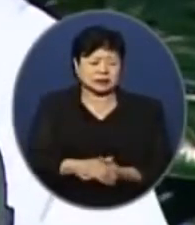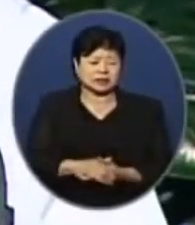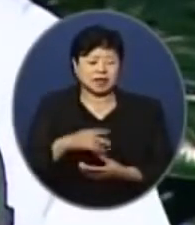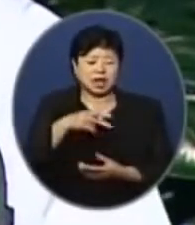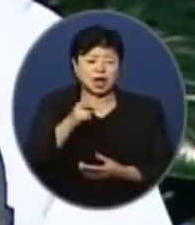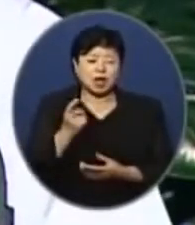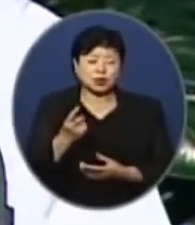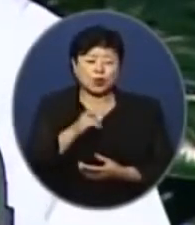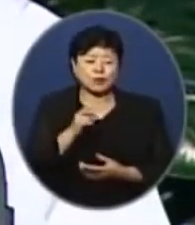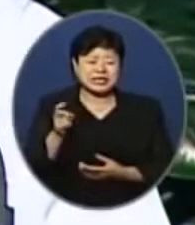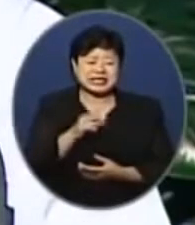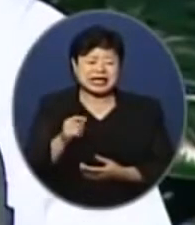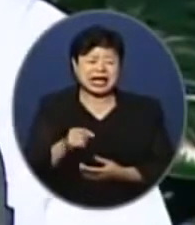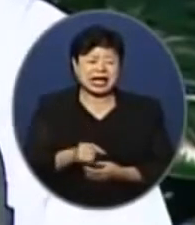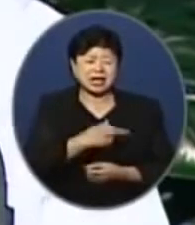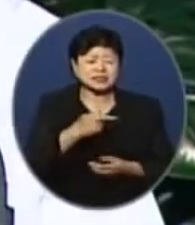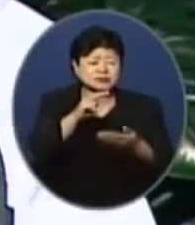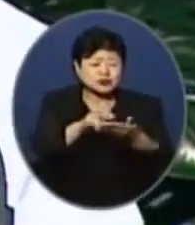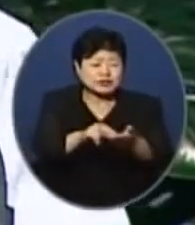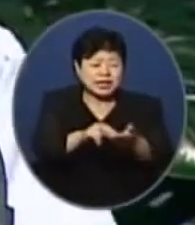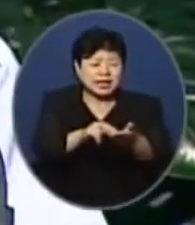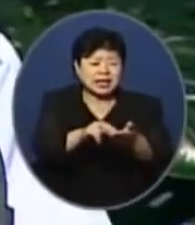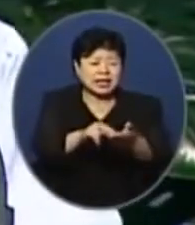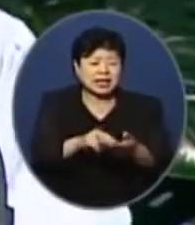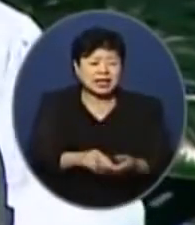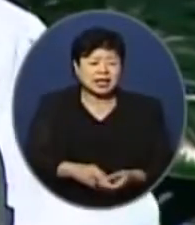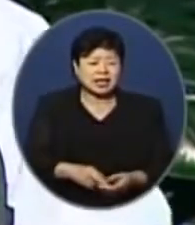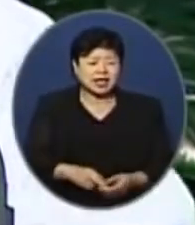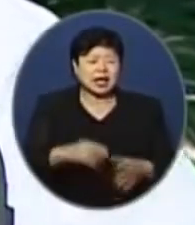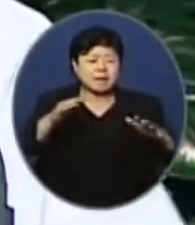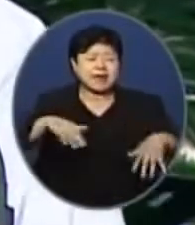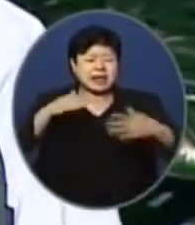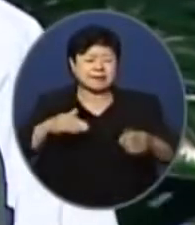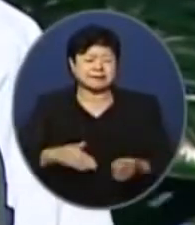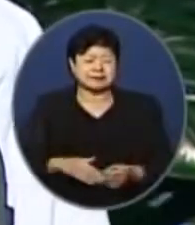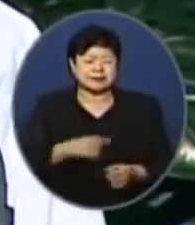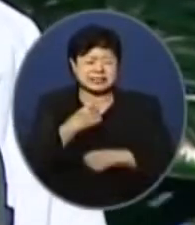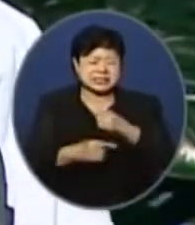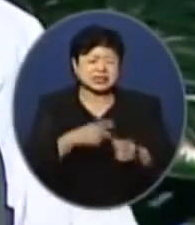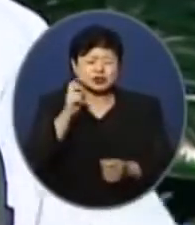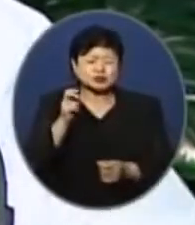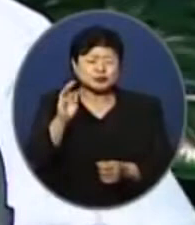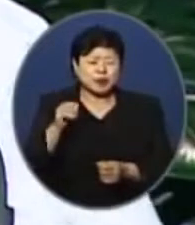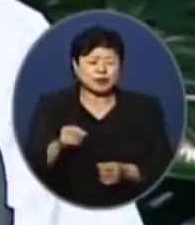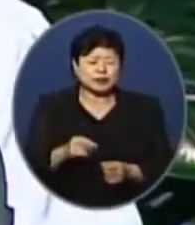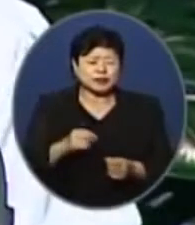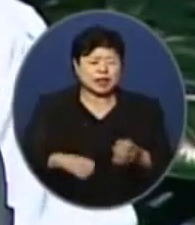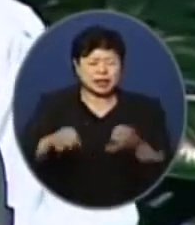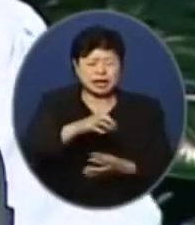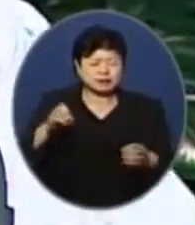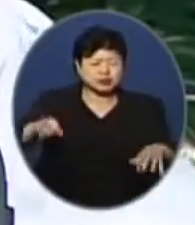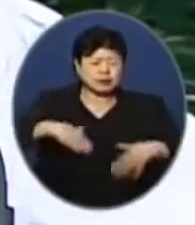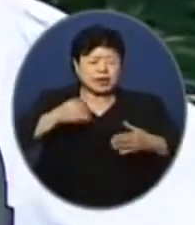도미니카의 가장 큰 문제가 태풍이 1년에 20여 차례 분다고 하는 거예요. 그 바로